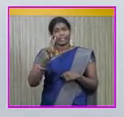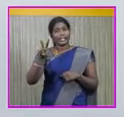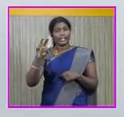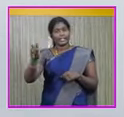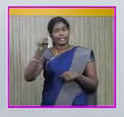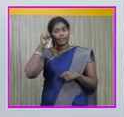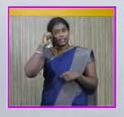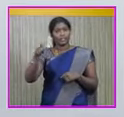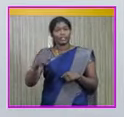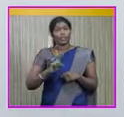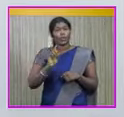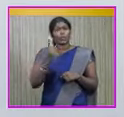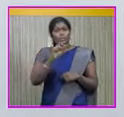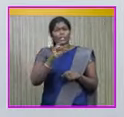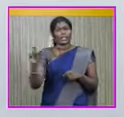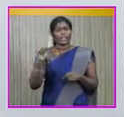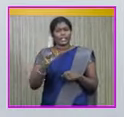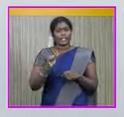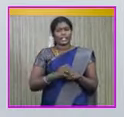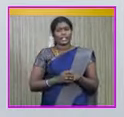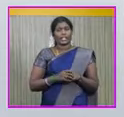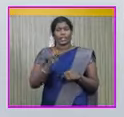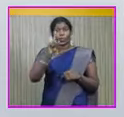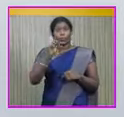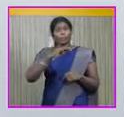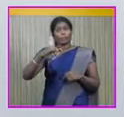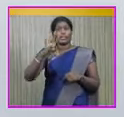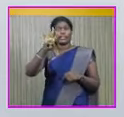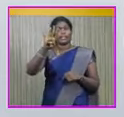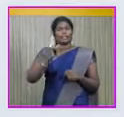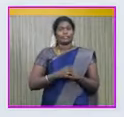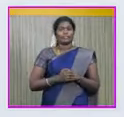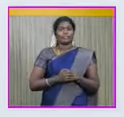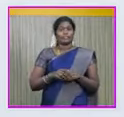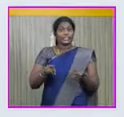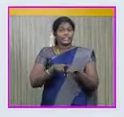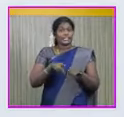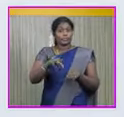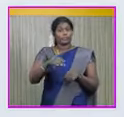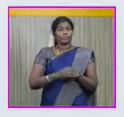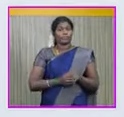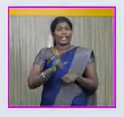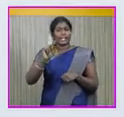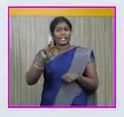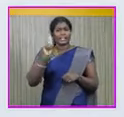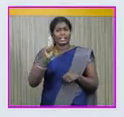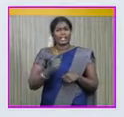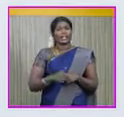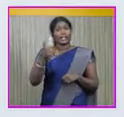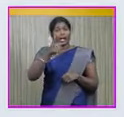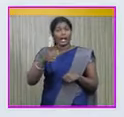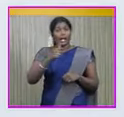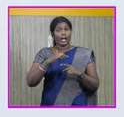1,2 ஒன்று என்ன? 1/4 சமம் 2 என்ன குழந்தைங்களா?